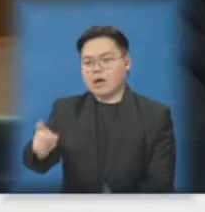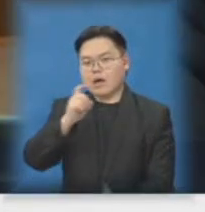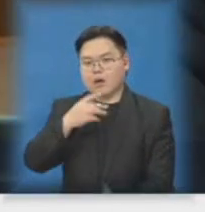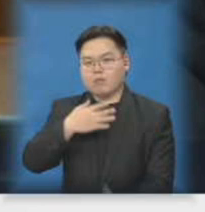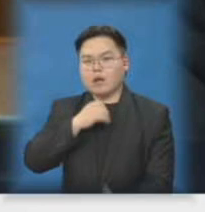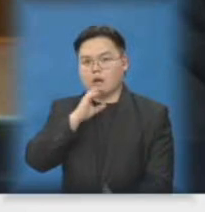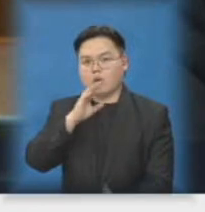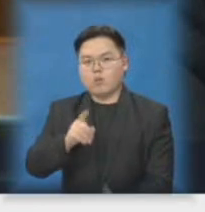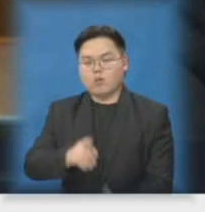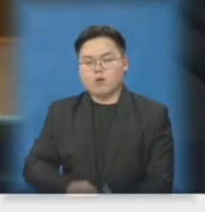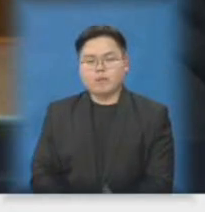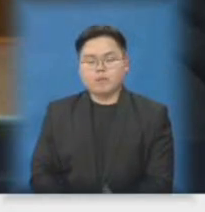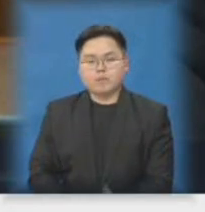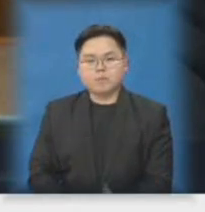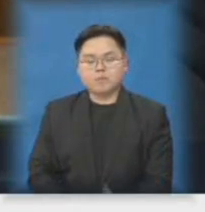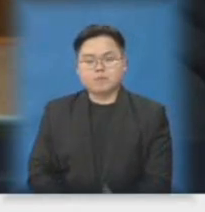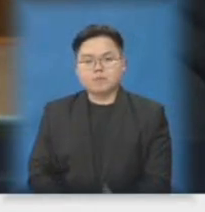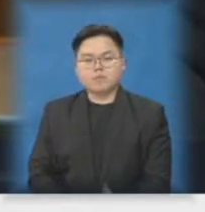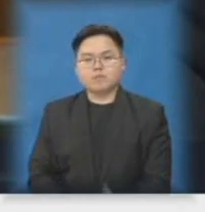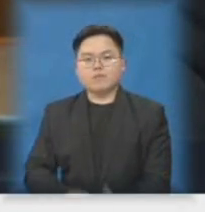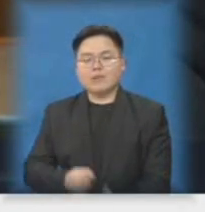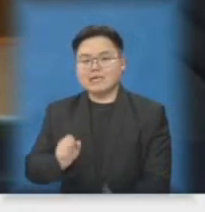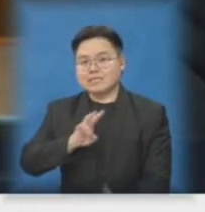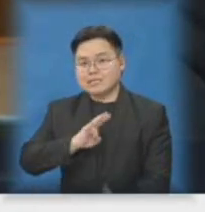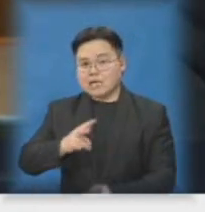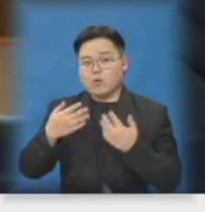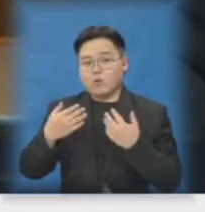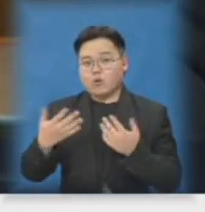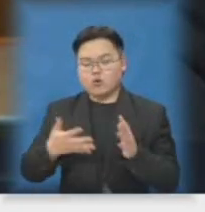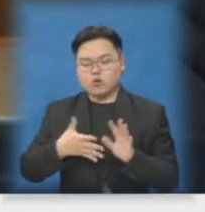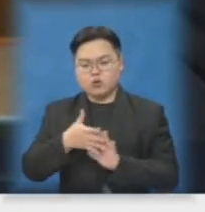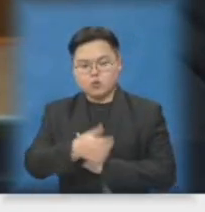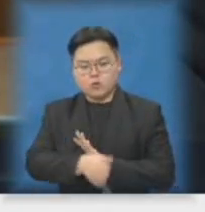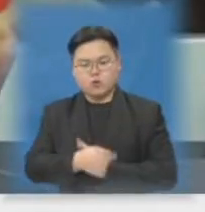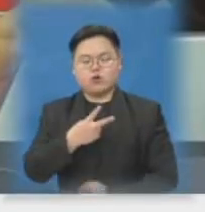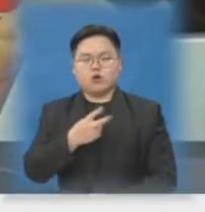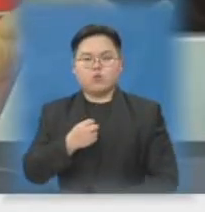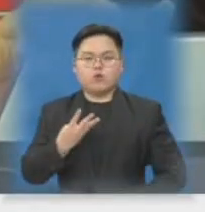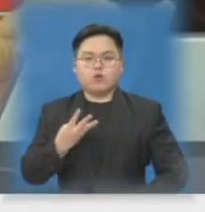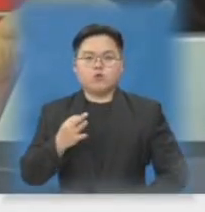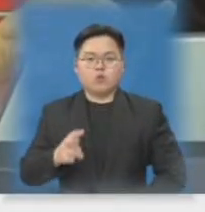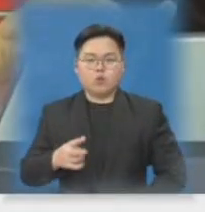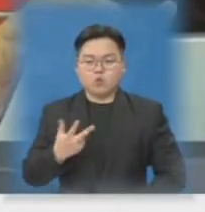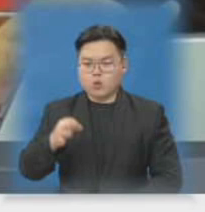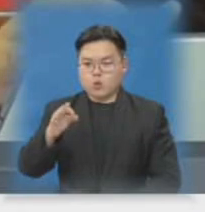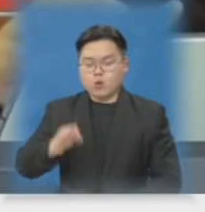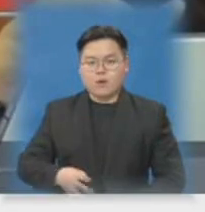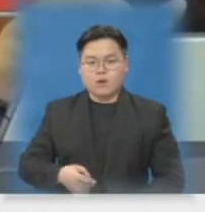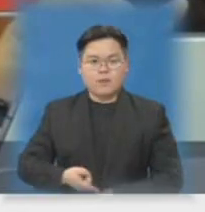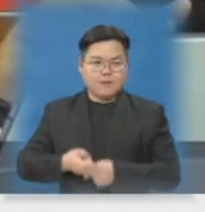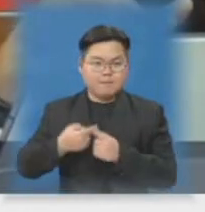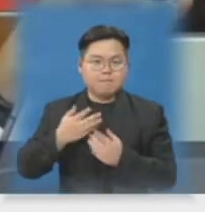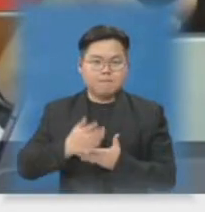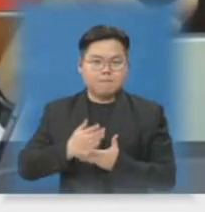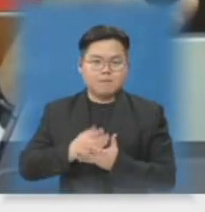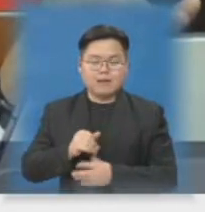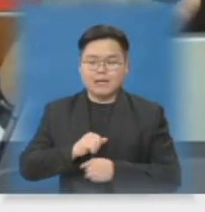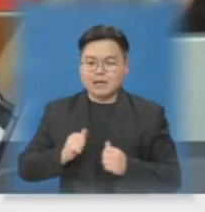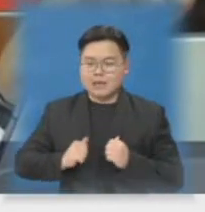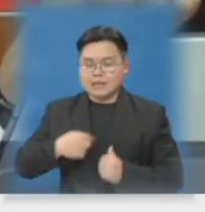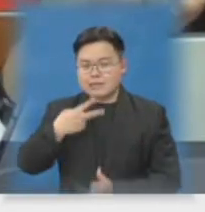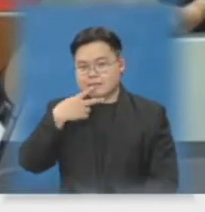хүслээ. Улсын хурлын харчин намын бүлгийн хурлаар мөн төсвийн тухайд эрх оны төсөв 30% тэлж байгаа. Иргэдийн